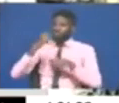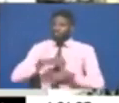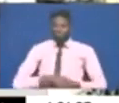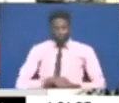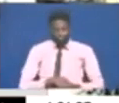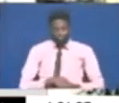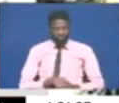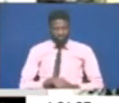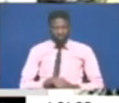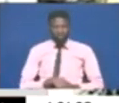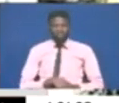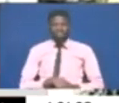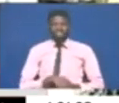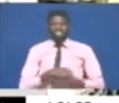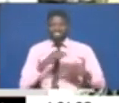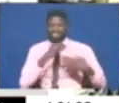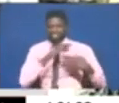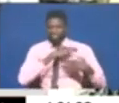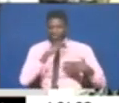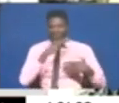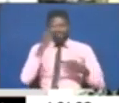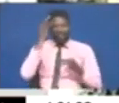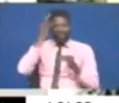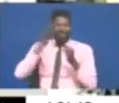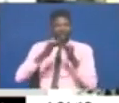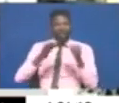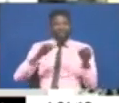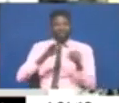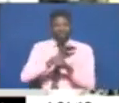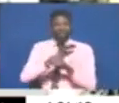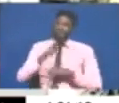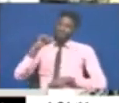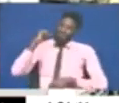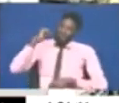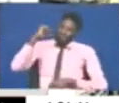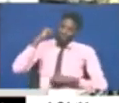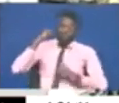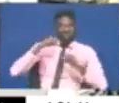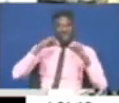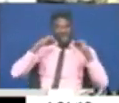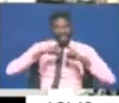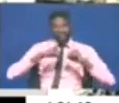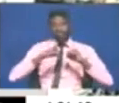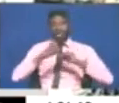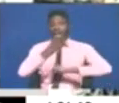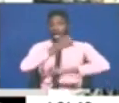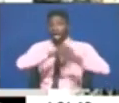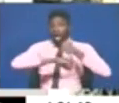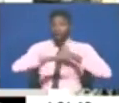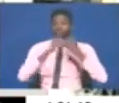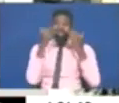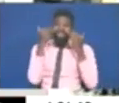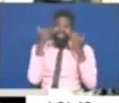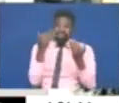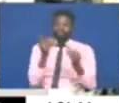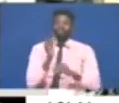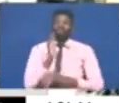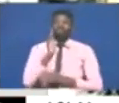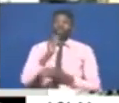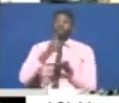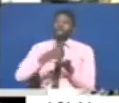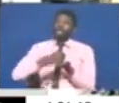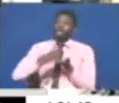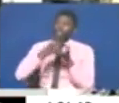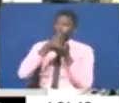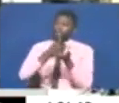agreements, as demonstrated by this act, will go a long way towards restoring the dignity